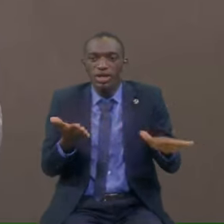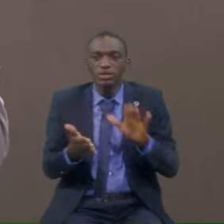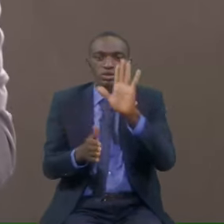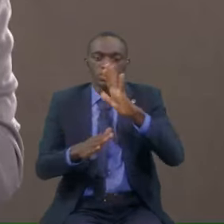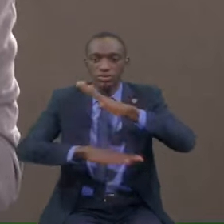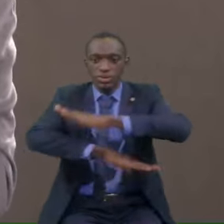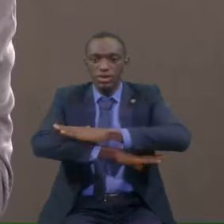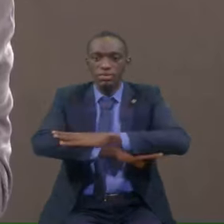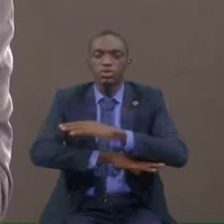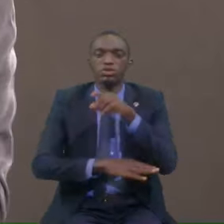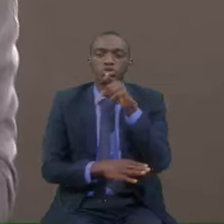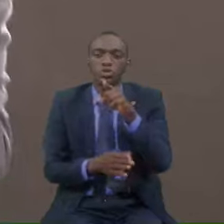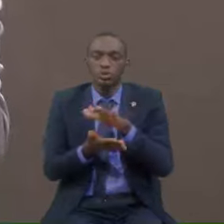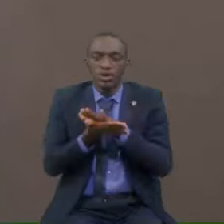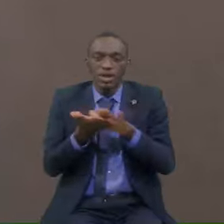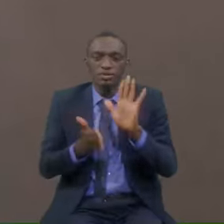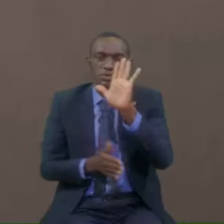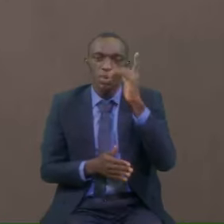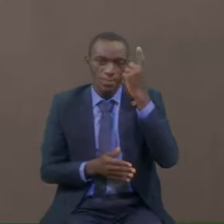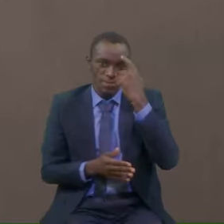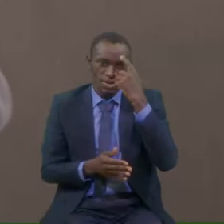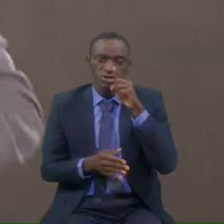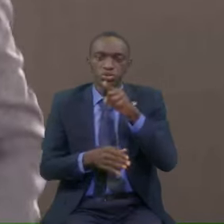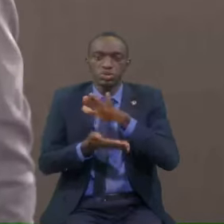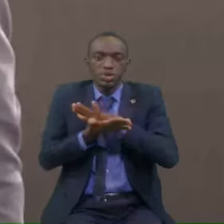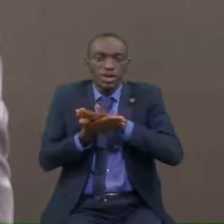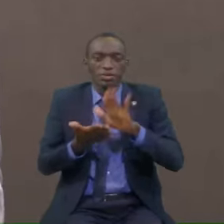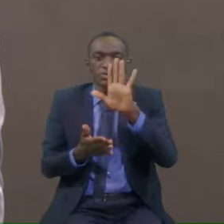lave ton plat, tu ranges ta table, ta pensée.